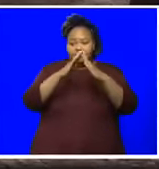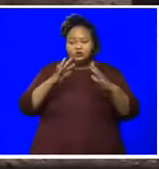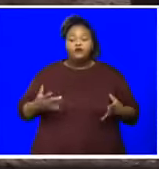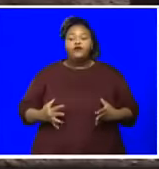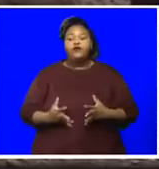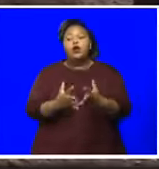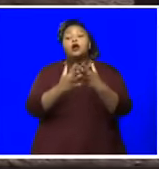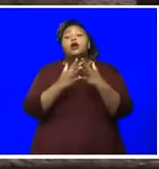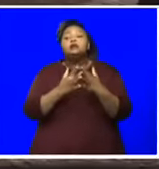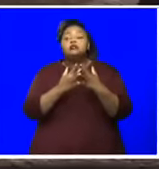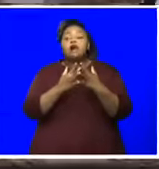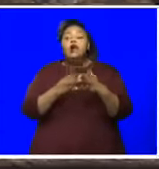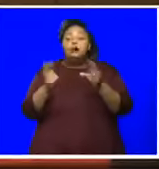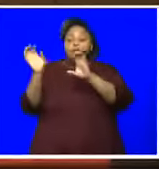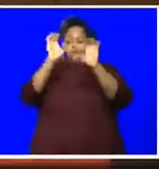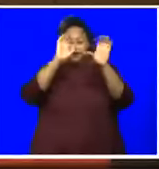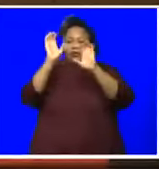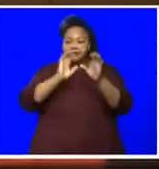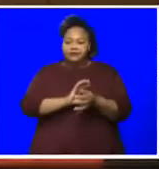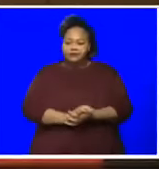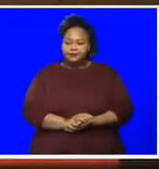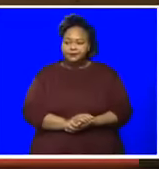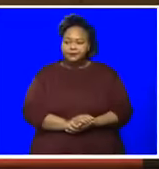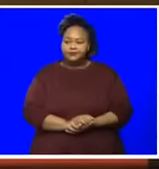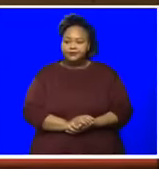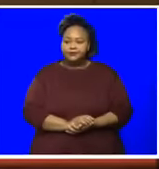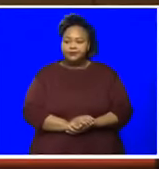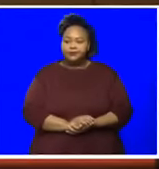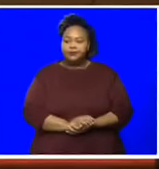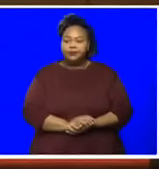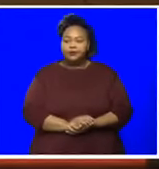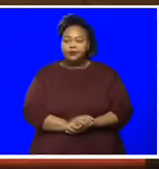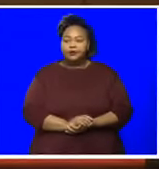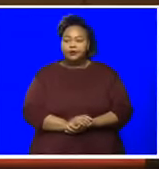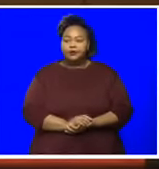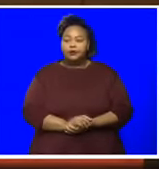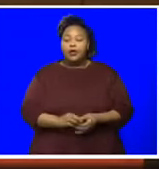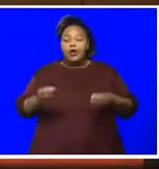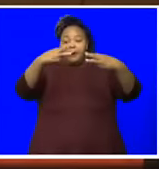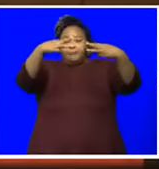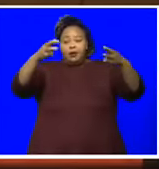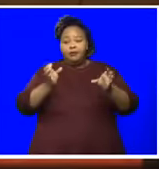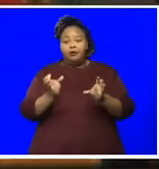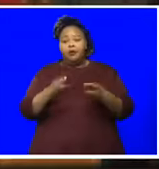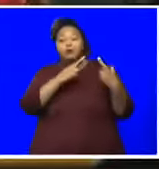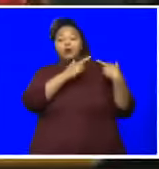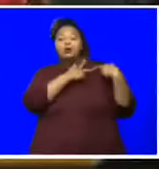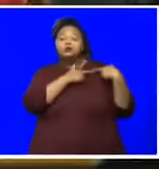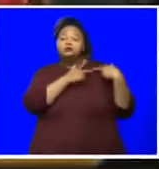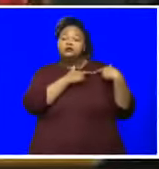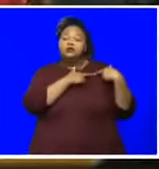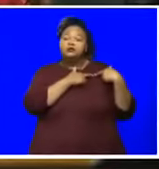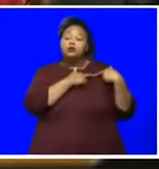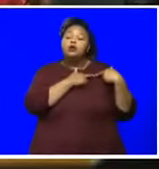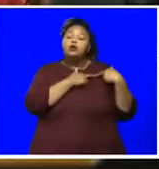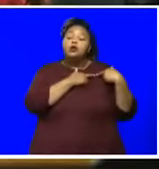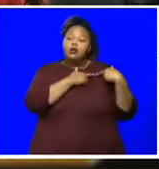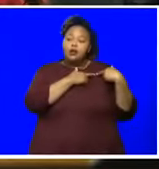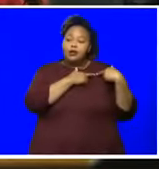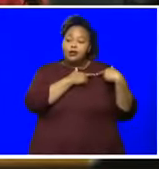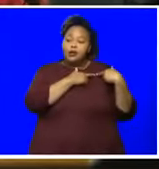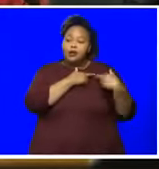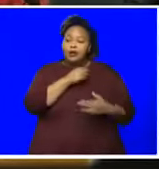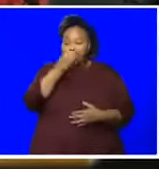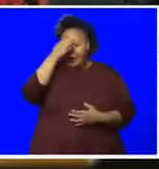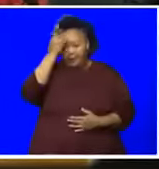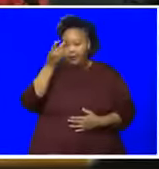letekulima kulomnyaka. Emalunga elikomiti lelibuke kusebenta kwemali yembuso asele abambiwa ngephansi ngemuva